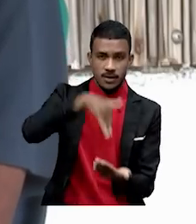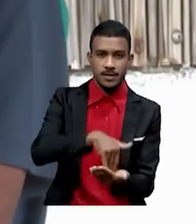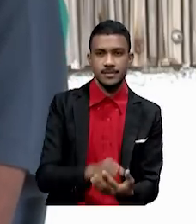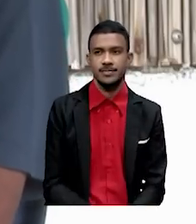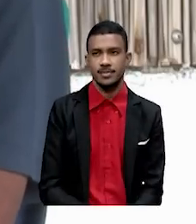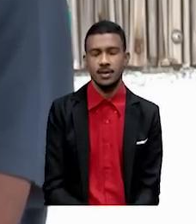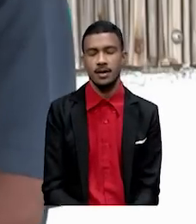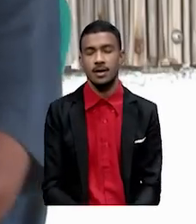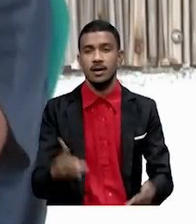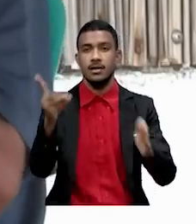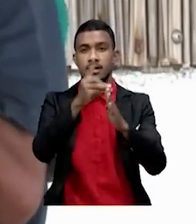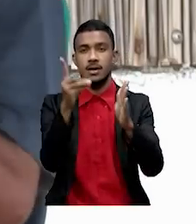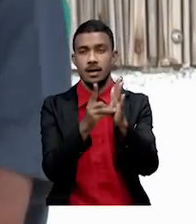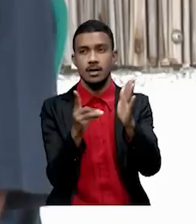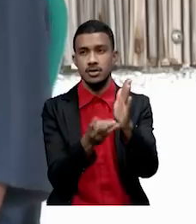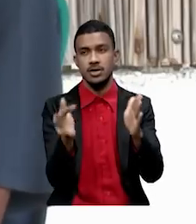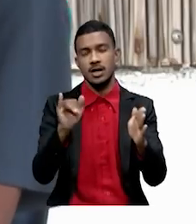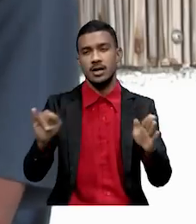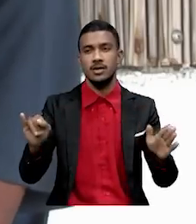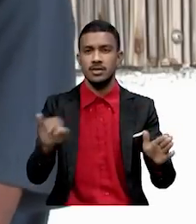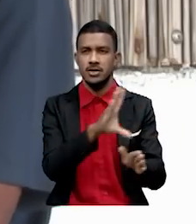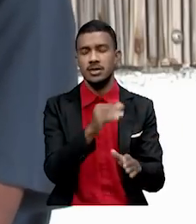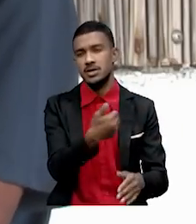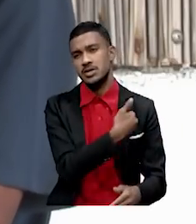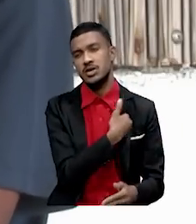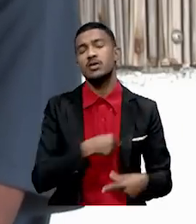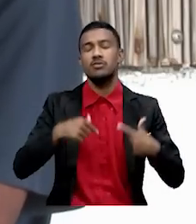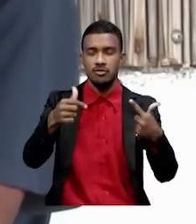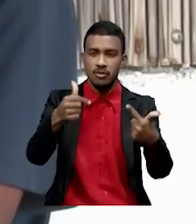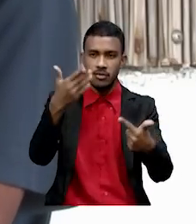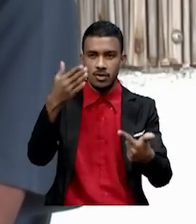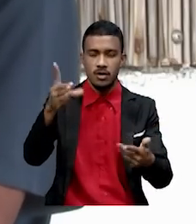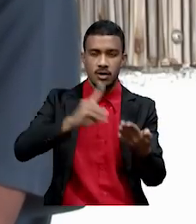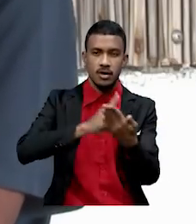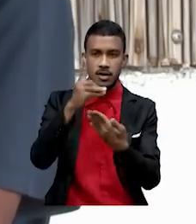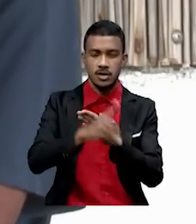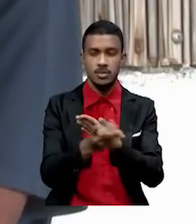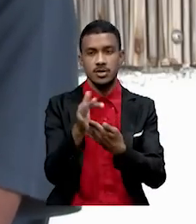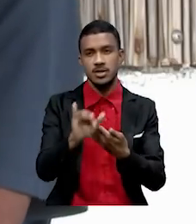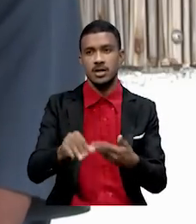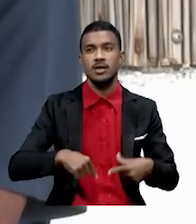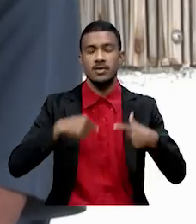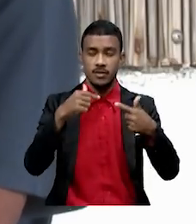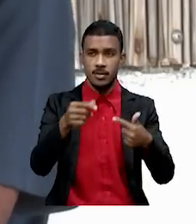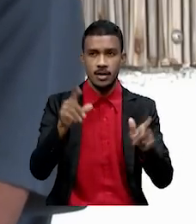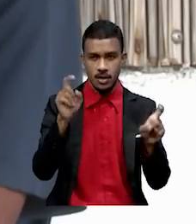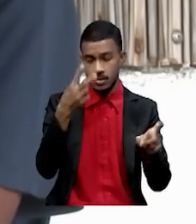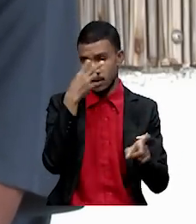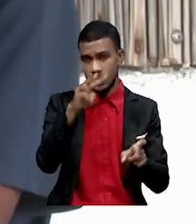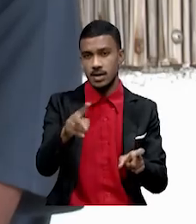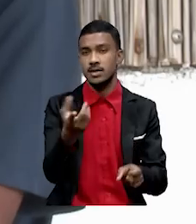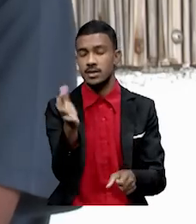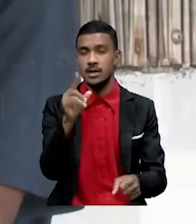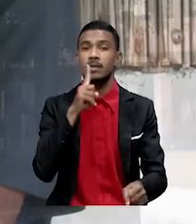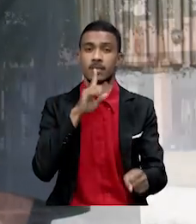né ma dado sune sira sida com beza takasai ya be dezembro mas sira foi takasai ba tem bare sira promete kata sim sira